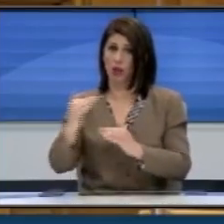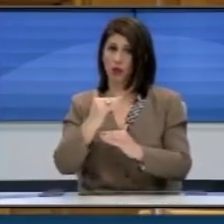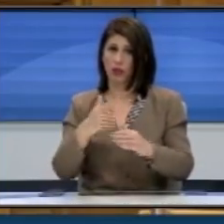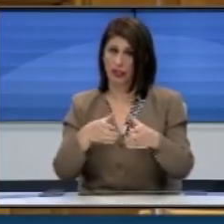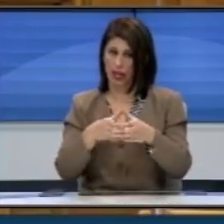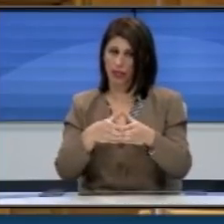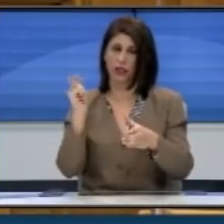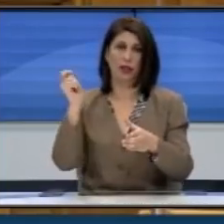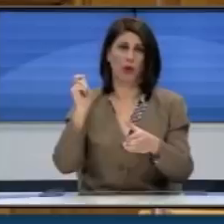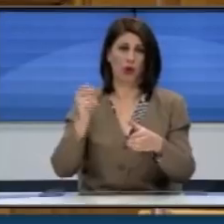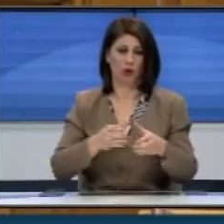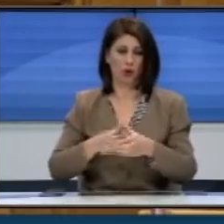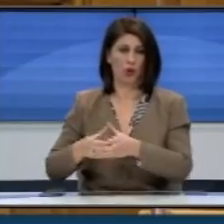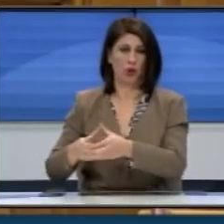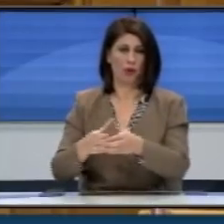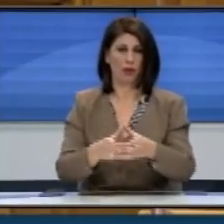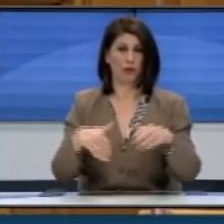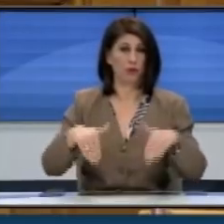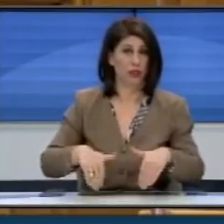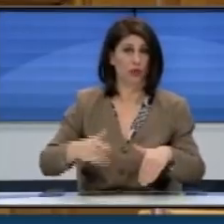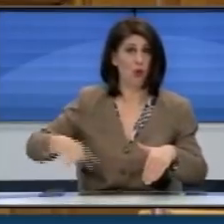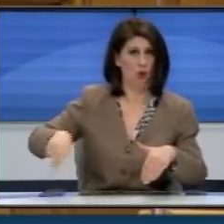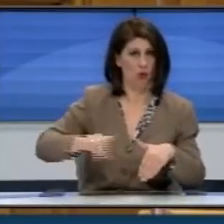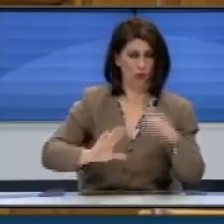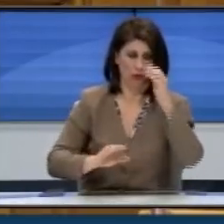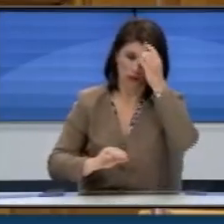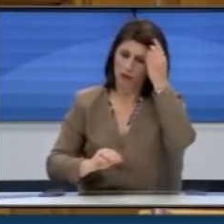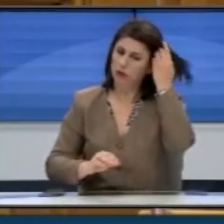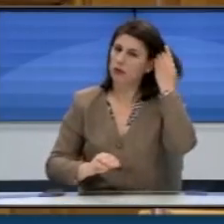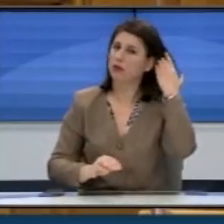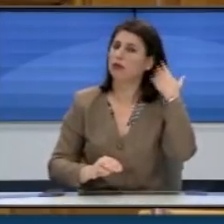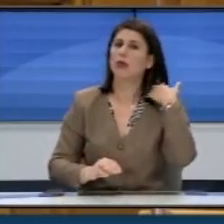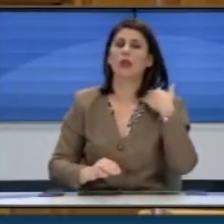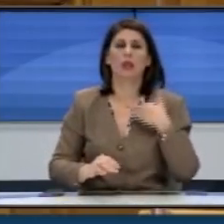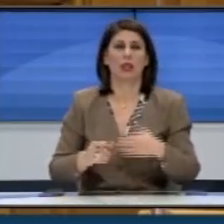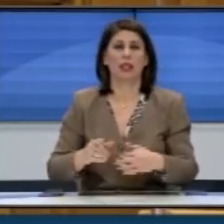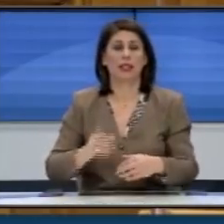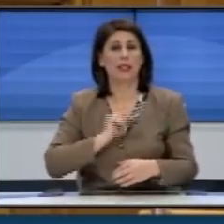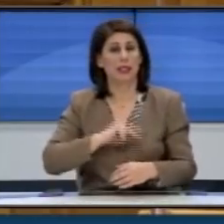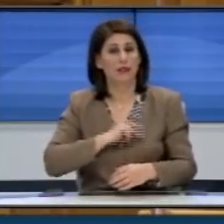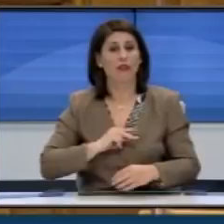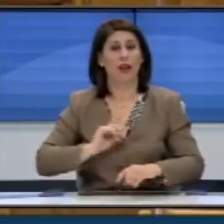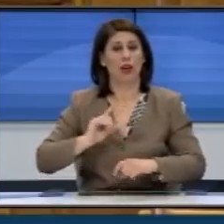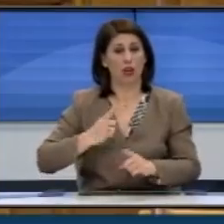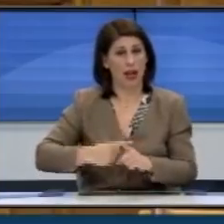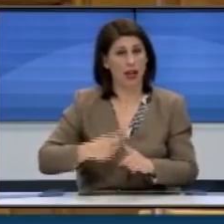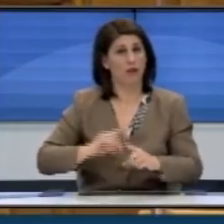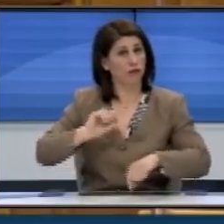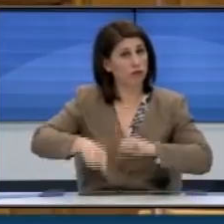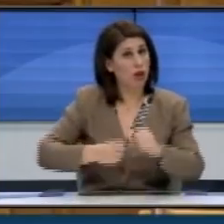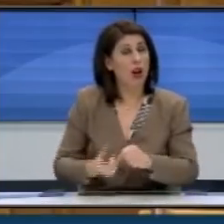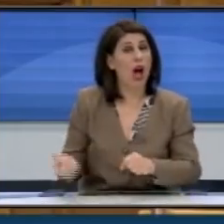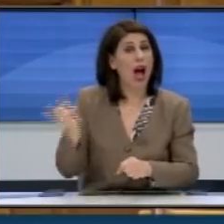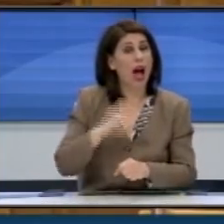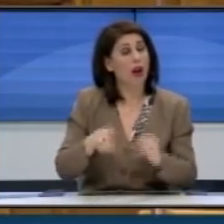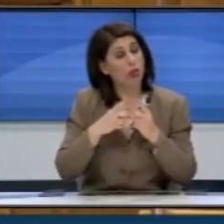των πολιτικών κομμάτων που τους υπηρετούν όλους αυτούς. Το συμφέρον του ελληνικού λαού είναι στην πάλη για ένα